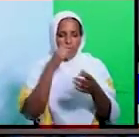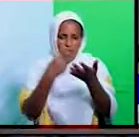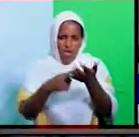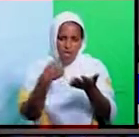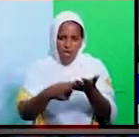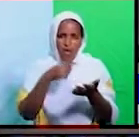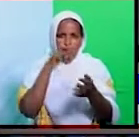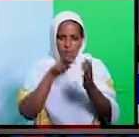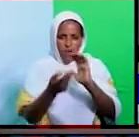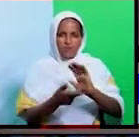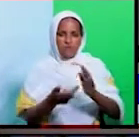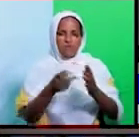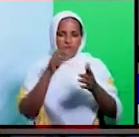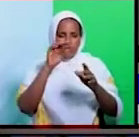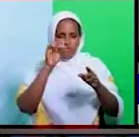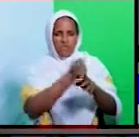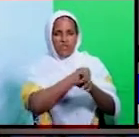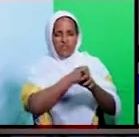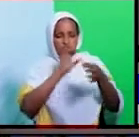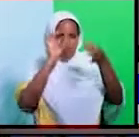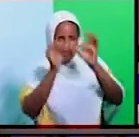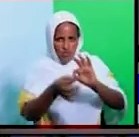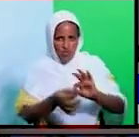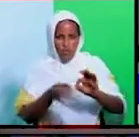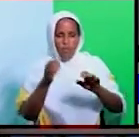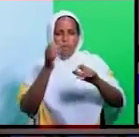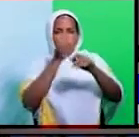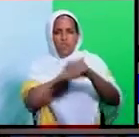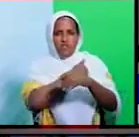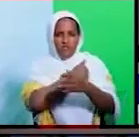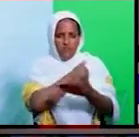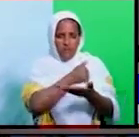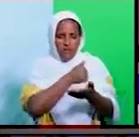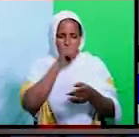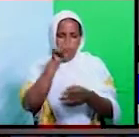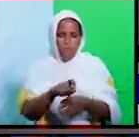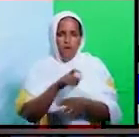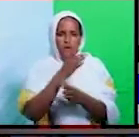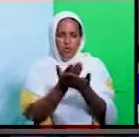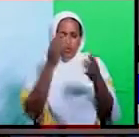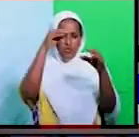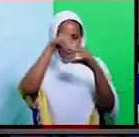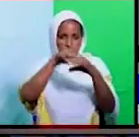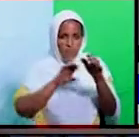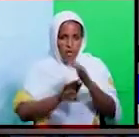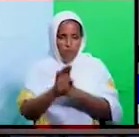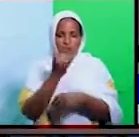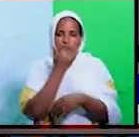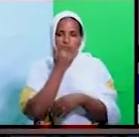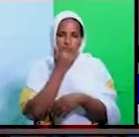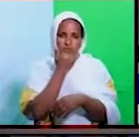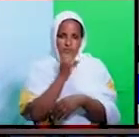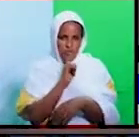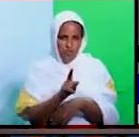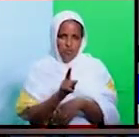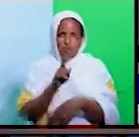አስተማሪው እንዲህ ብሎ ጠየቀ ይባላል። መጽሐፍትን ብዙ ዓመት የተማረ ተማሪ መምህሩ እንዲህ ብሎ ጠየቀ፣ መምህሬ ሆይ